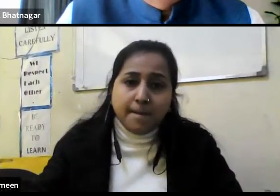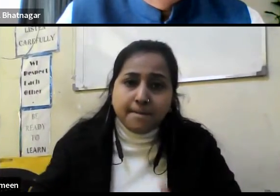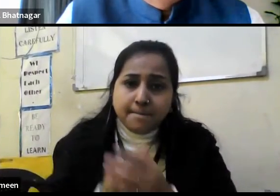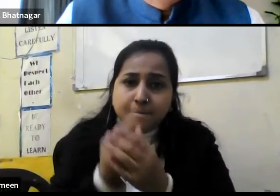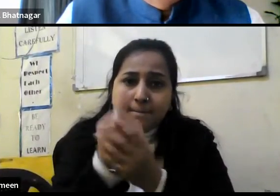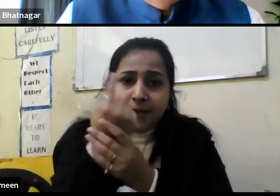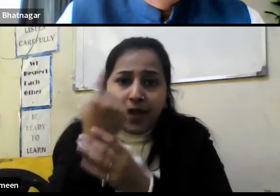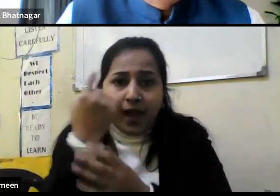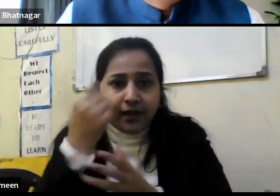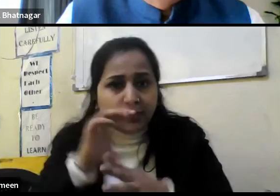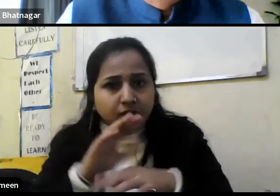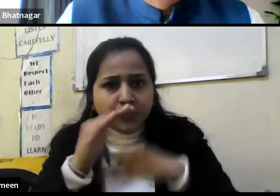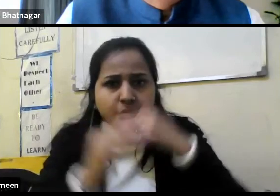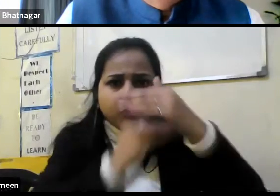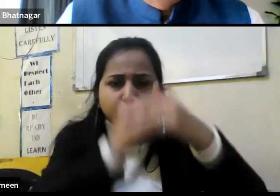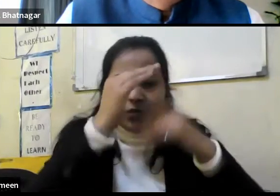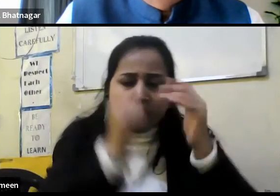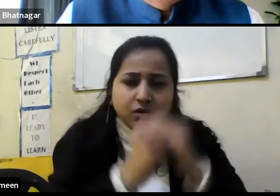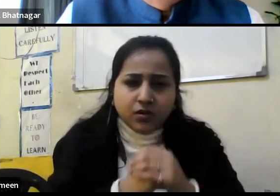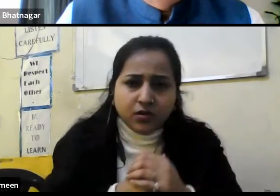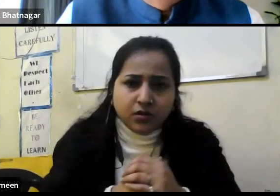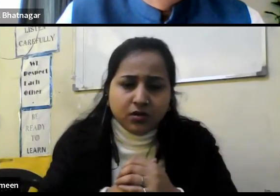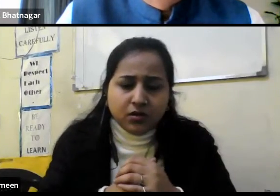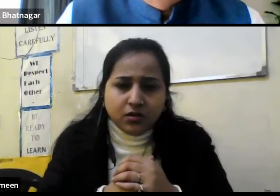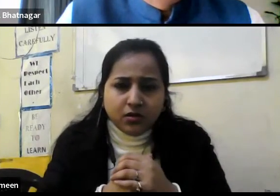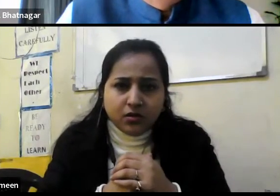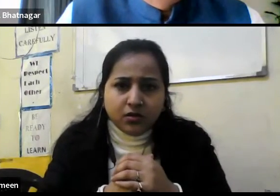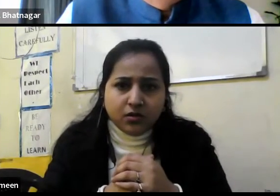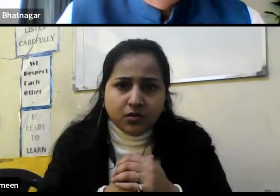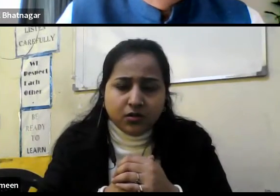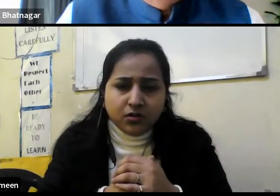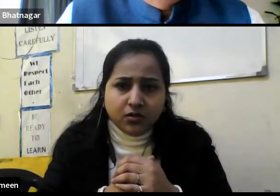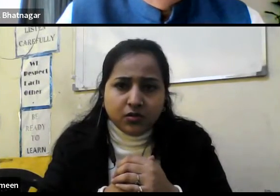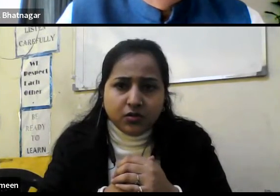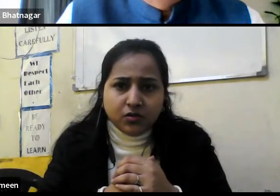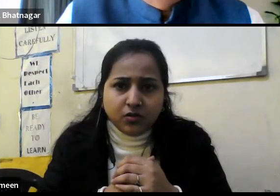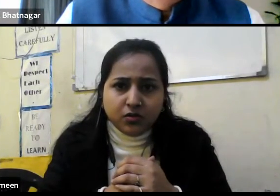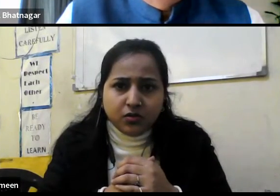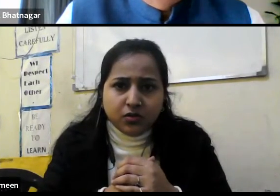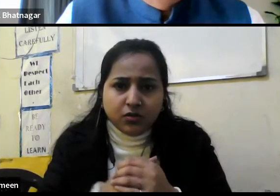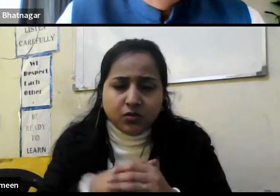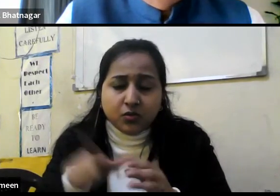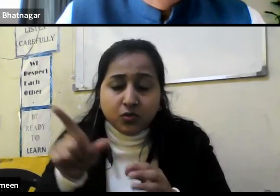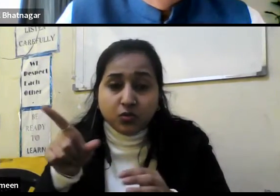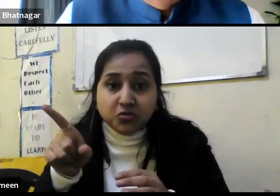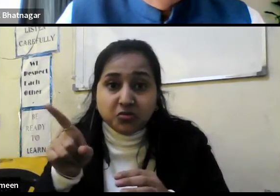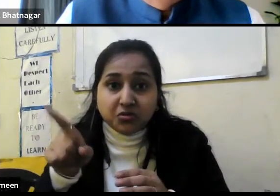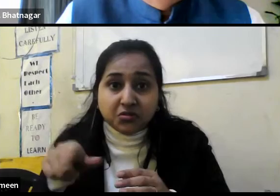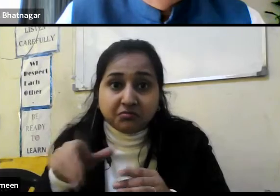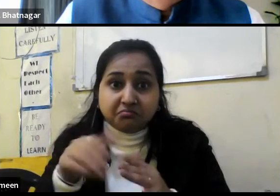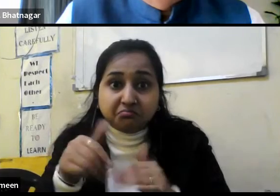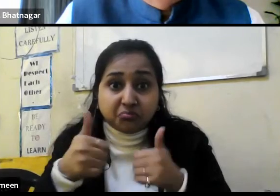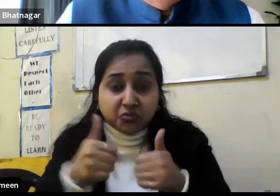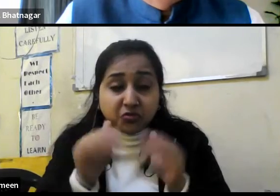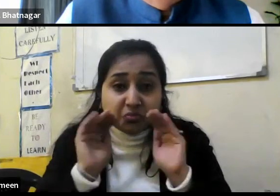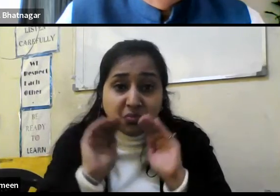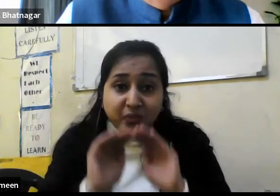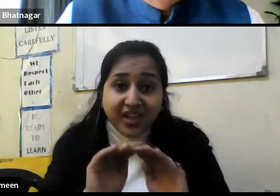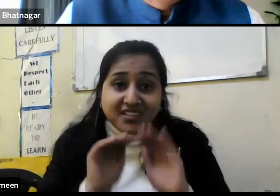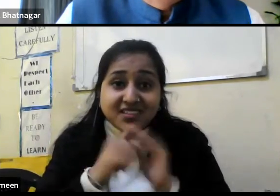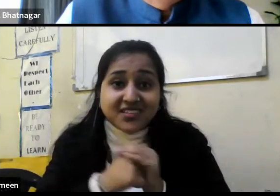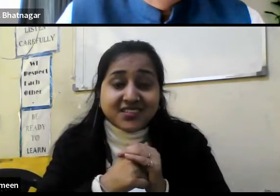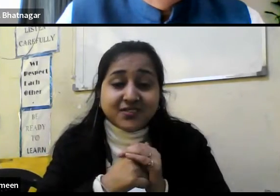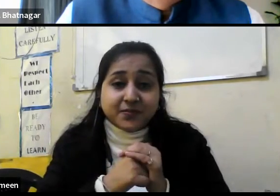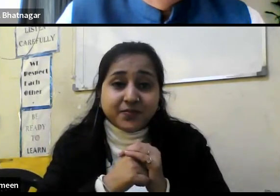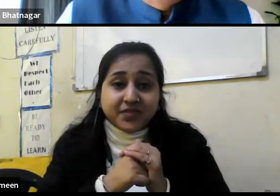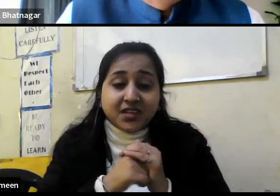और उसके दुआएं, जितने लोग हैं सार्थक में, इतनी जो दुआएं मिलती हैं, वो यही जन्म नहीं,